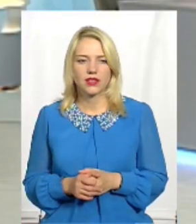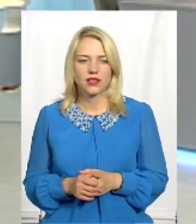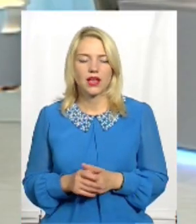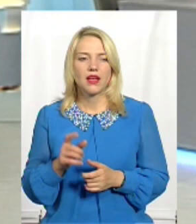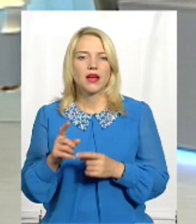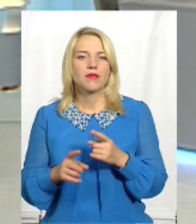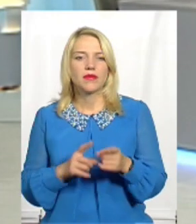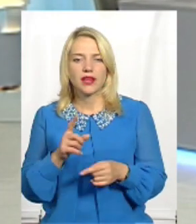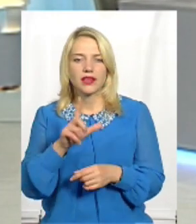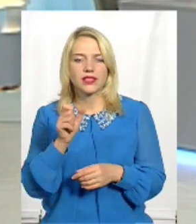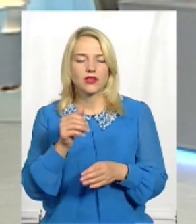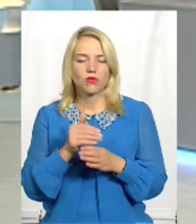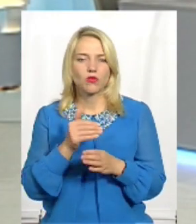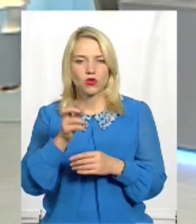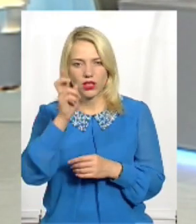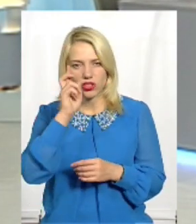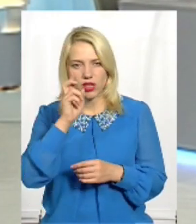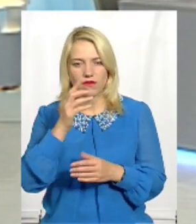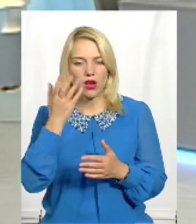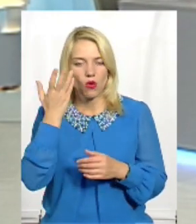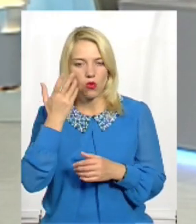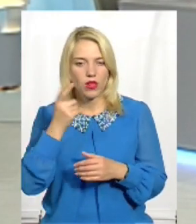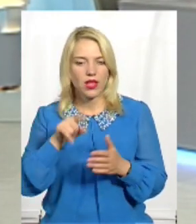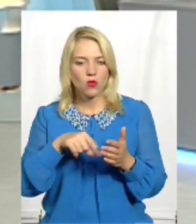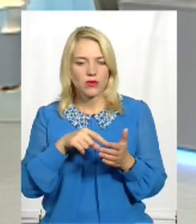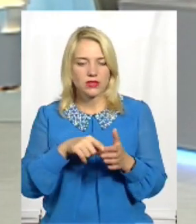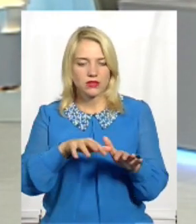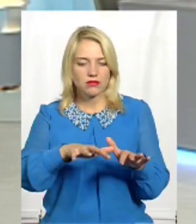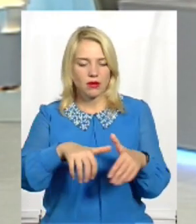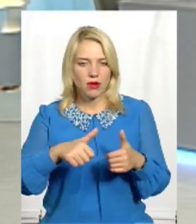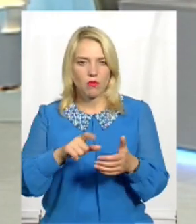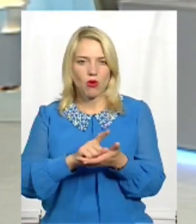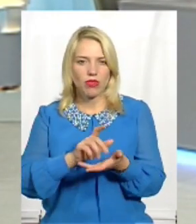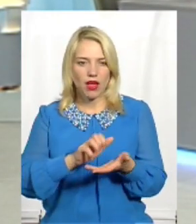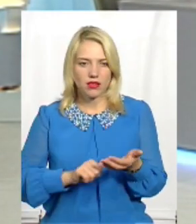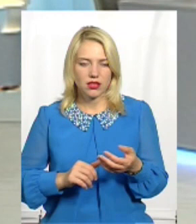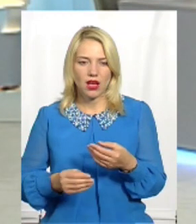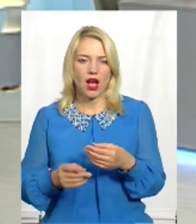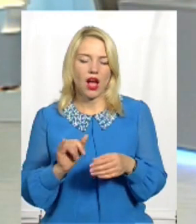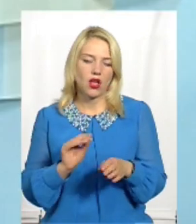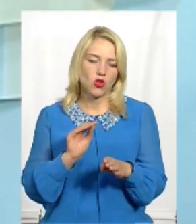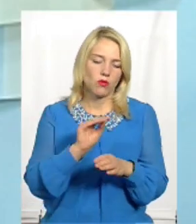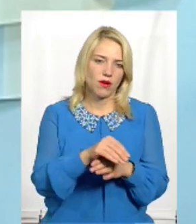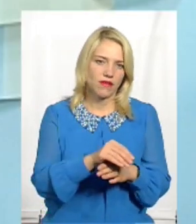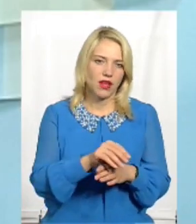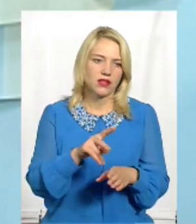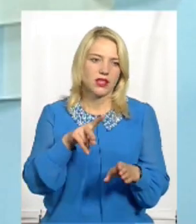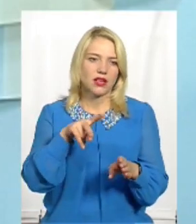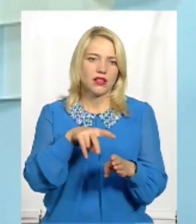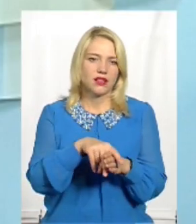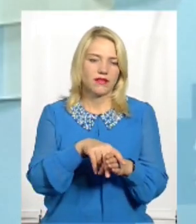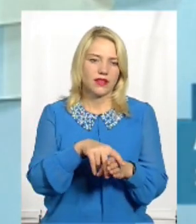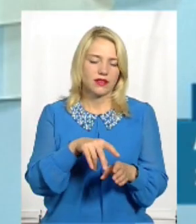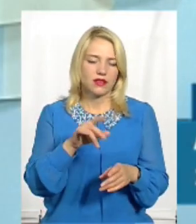За допомогою держави, да, але коли у міст забираються податки, додаються видатки, це називається